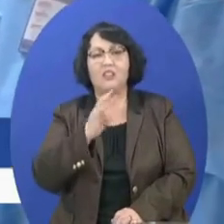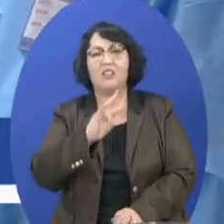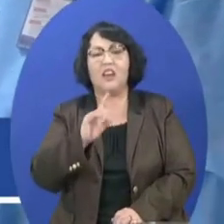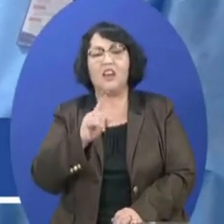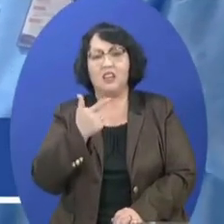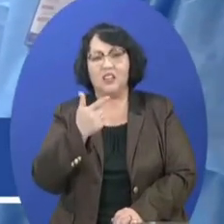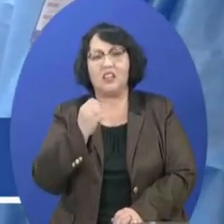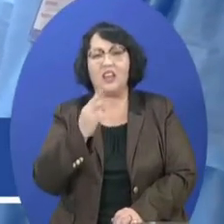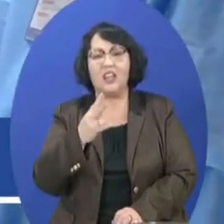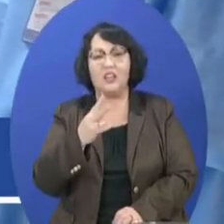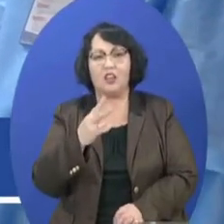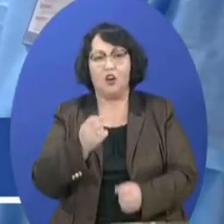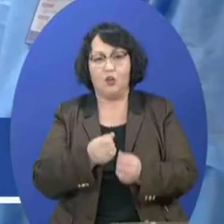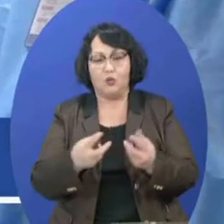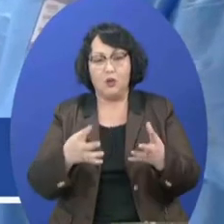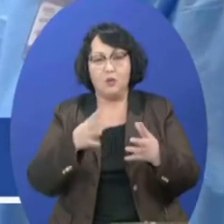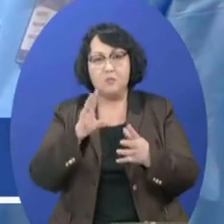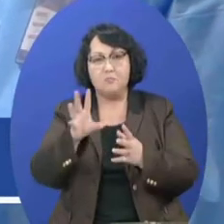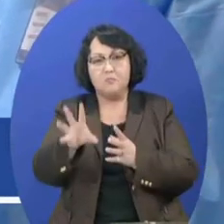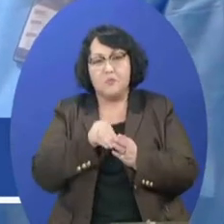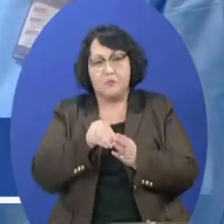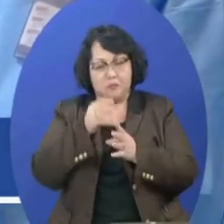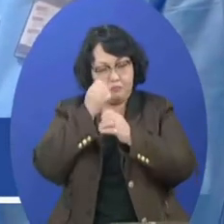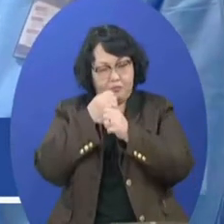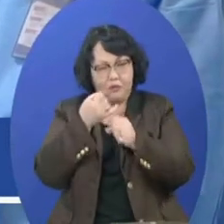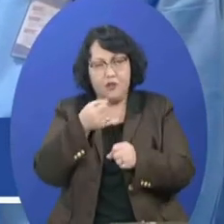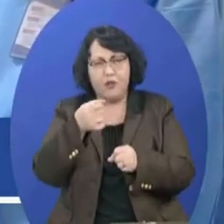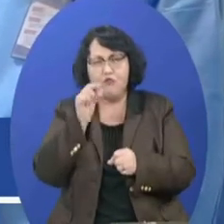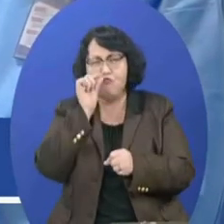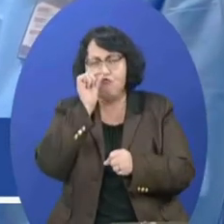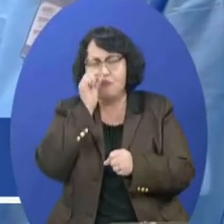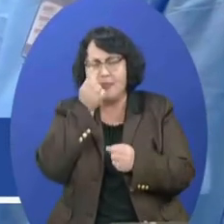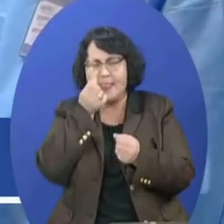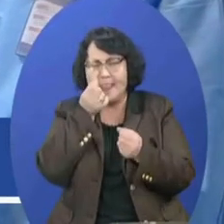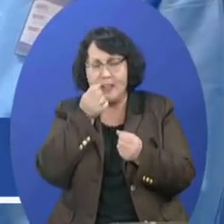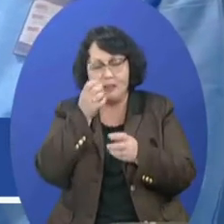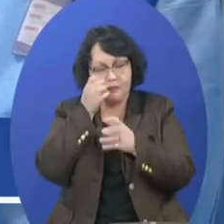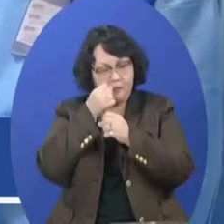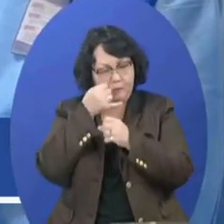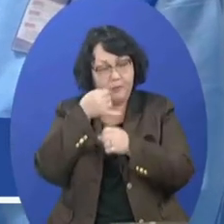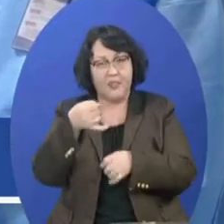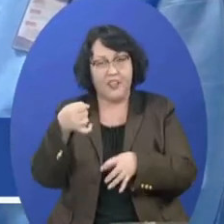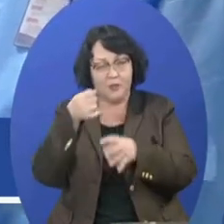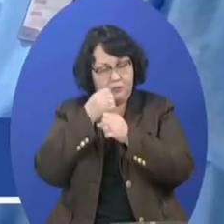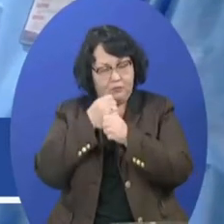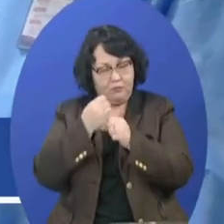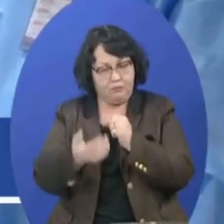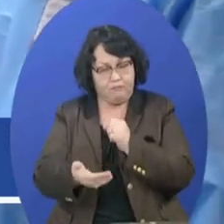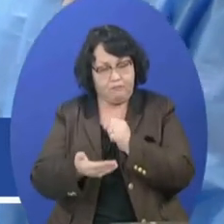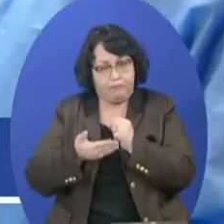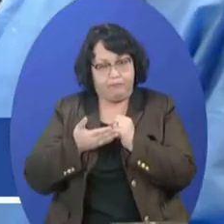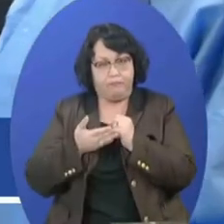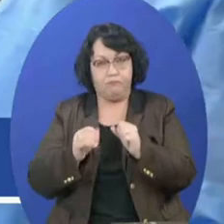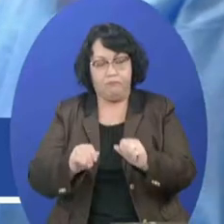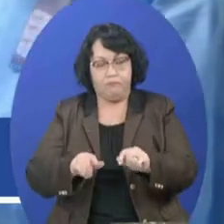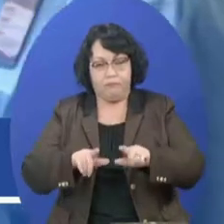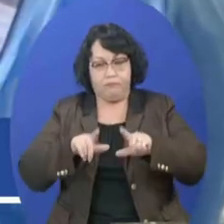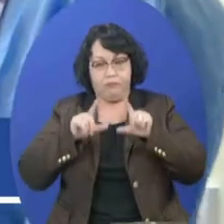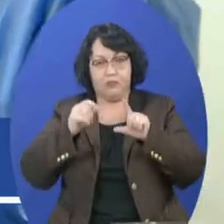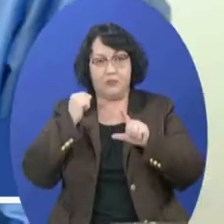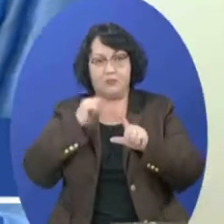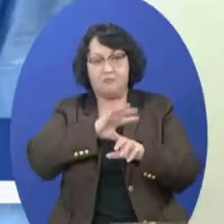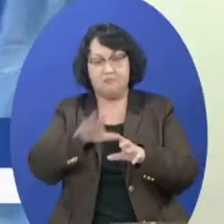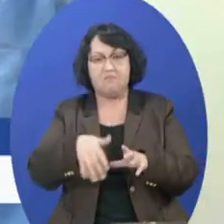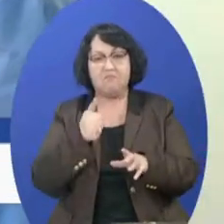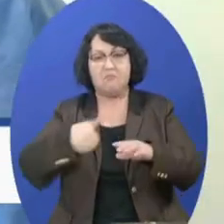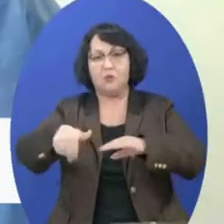тэгээд мэдрэгч чанар маш их. Баг хэмжээний вирусоо хад илрүүлэх тийм мэдрэгч чанар сайтай оншлуур гэсэн. Аа дөрвүүдэд тавигдчихж байгаа аппаратнууд маань яг